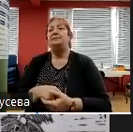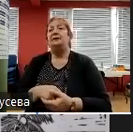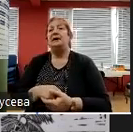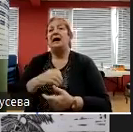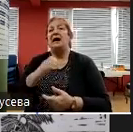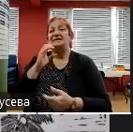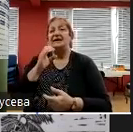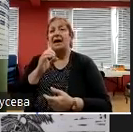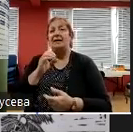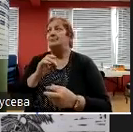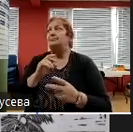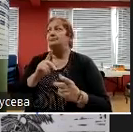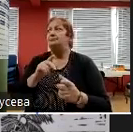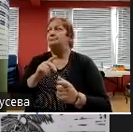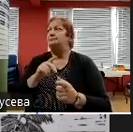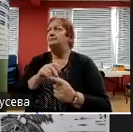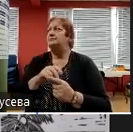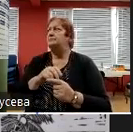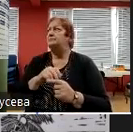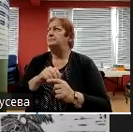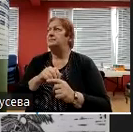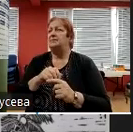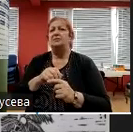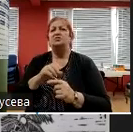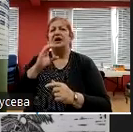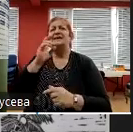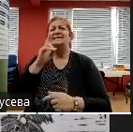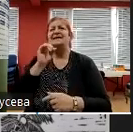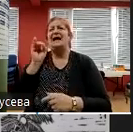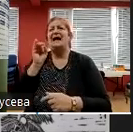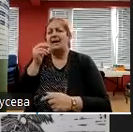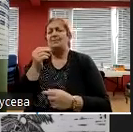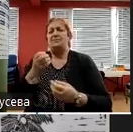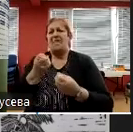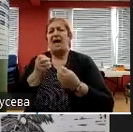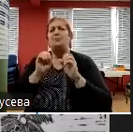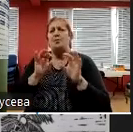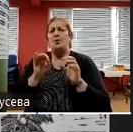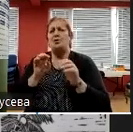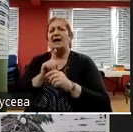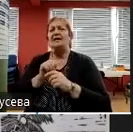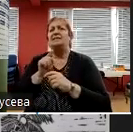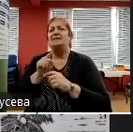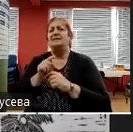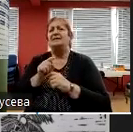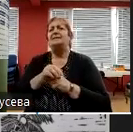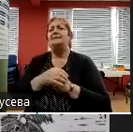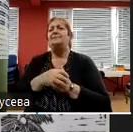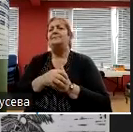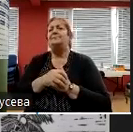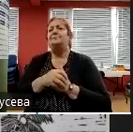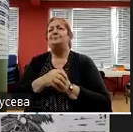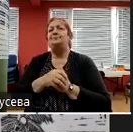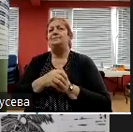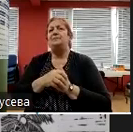Skype. Тя смята, че Skype е най-малко популярна, разпространената.